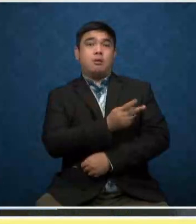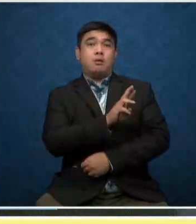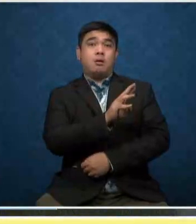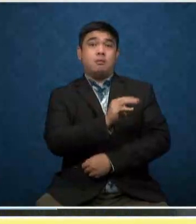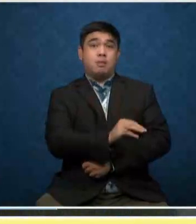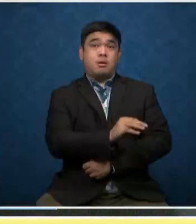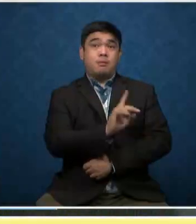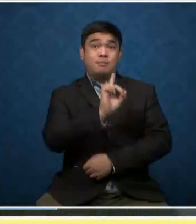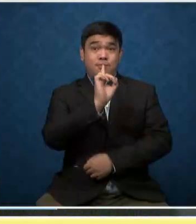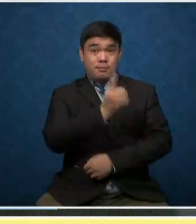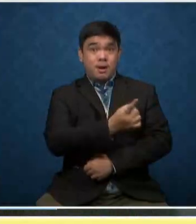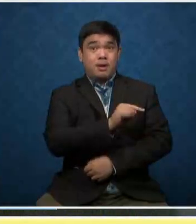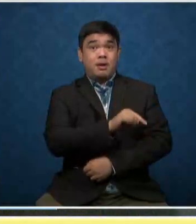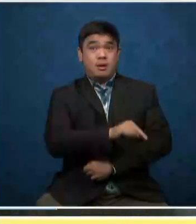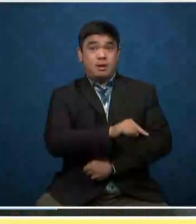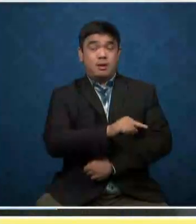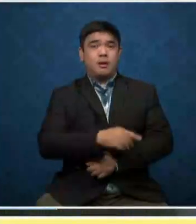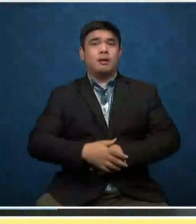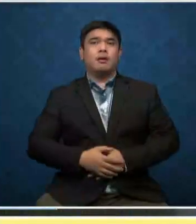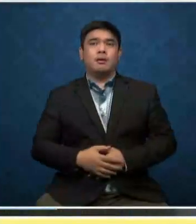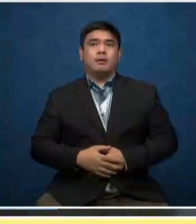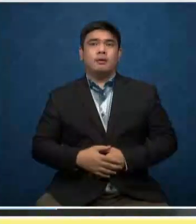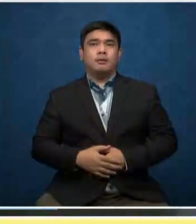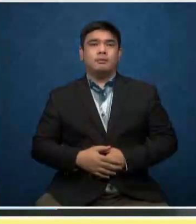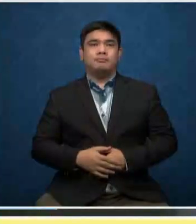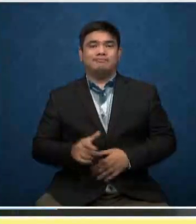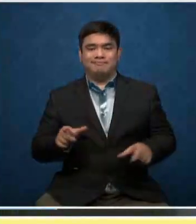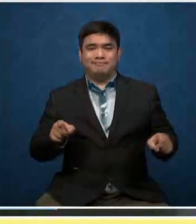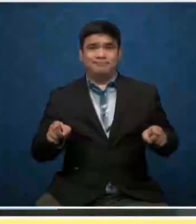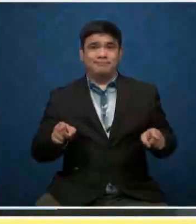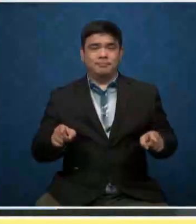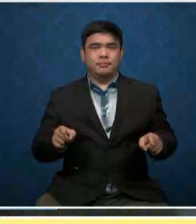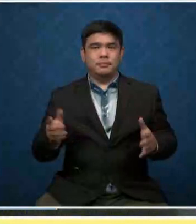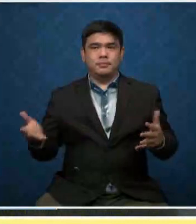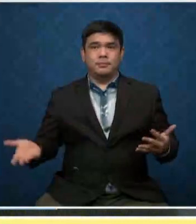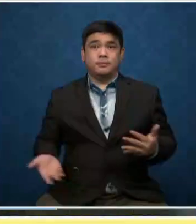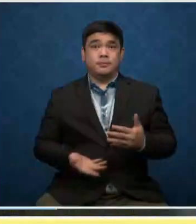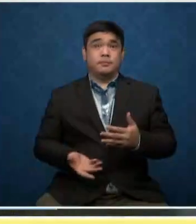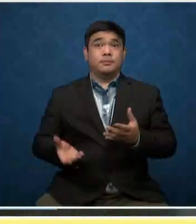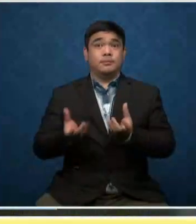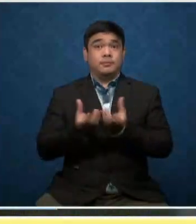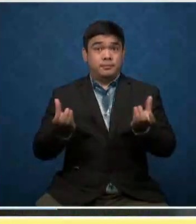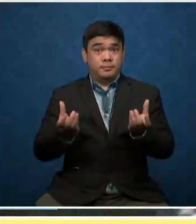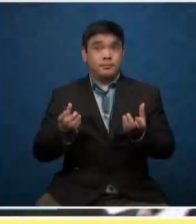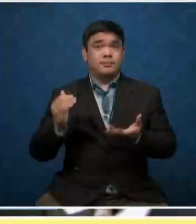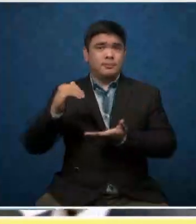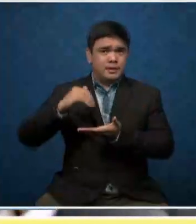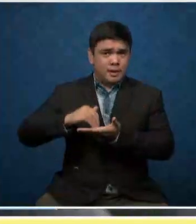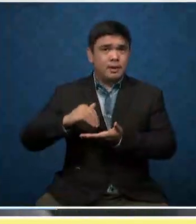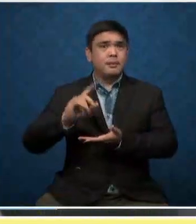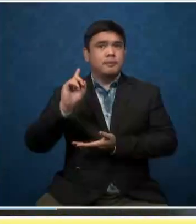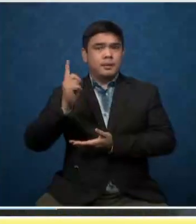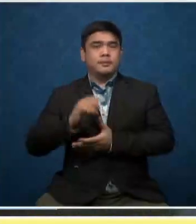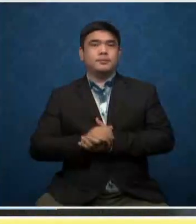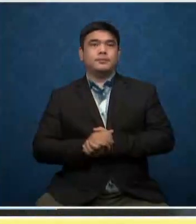เข้ามาทำหน้าที่ในเรื่องนี้ก็อาจจะมีการหยิบยกขึ้นมาพิจารณาอีกแต่ก็ต้องมี